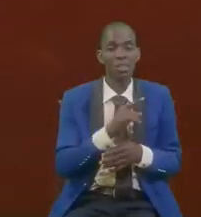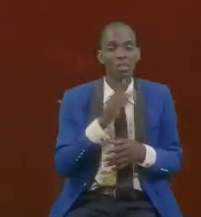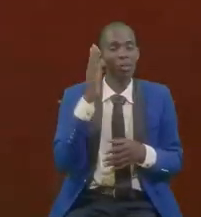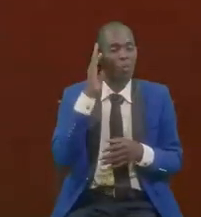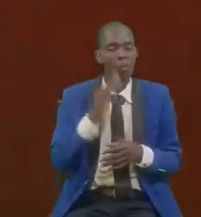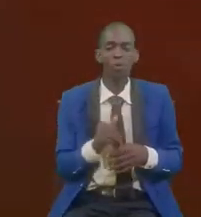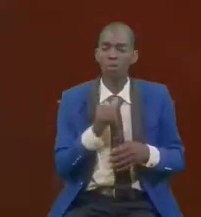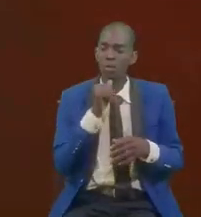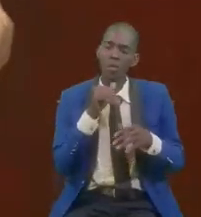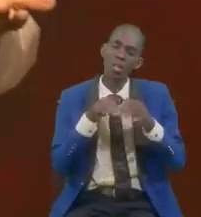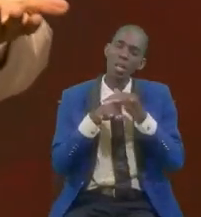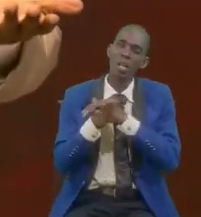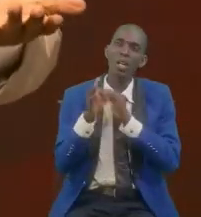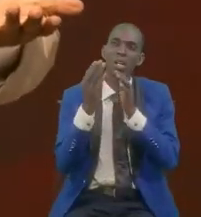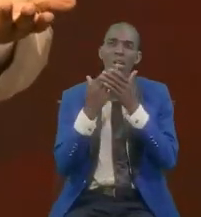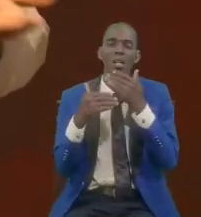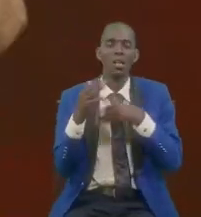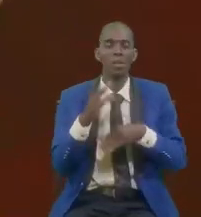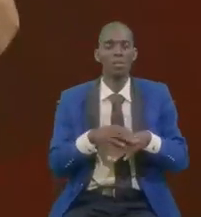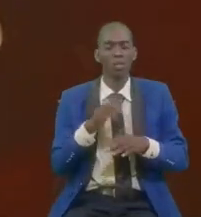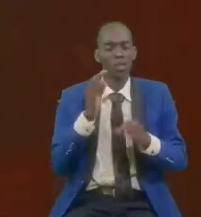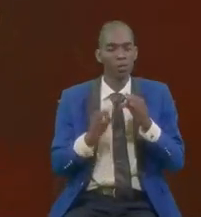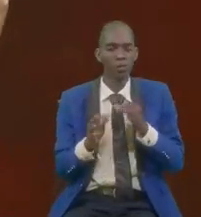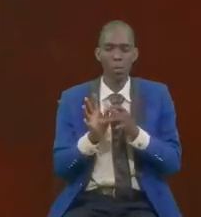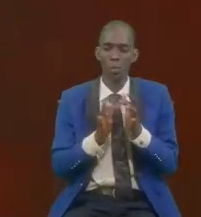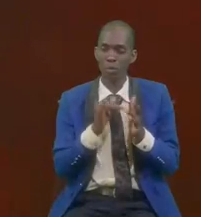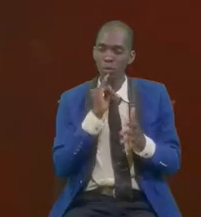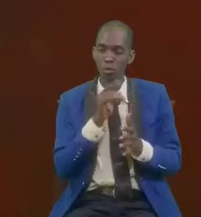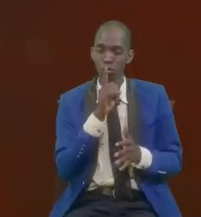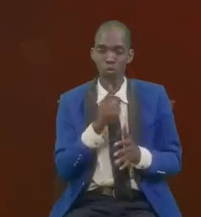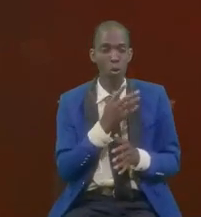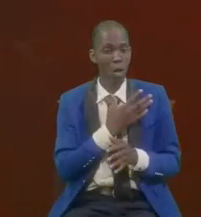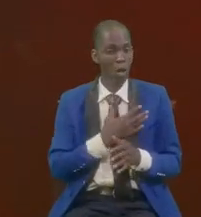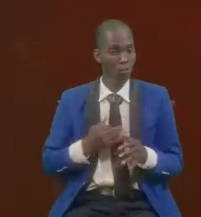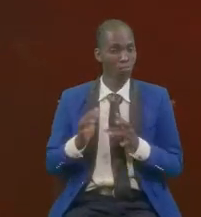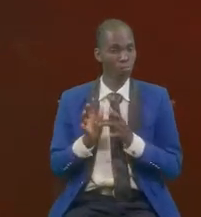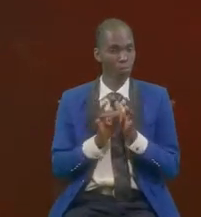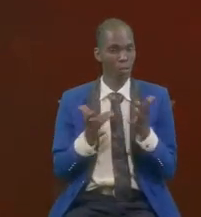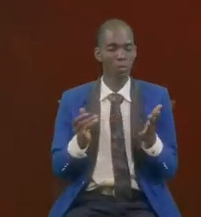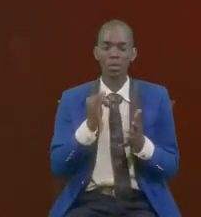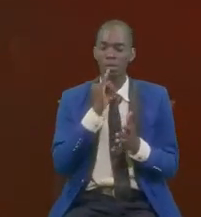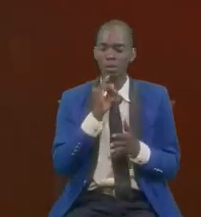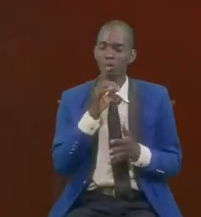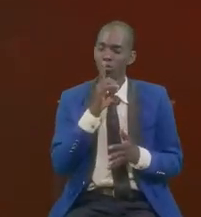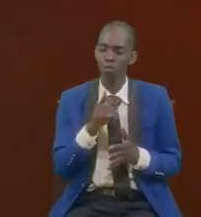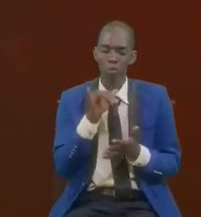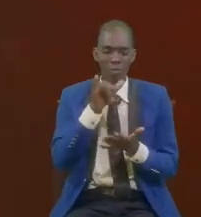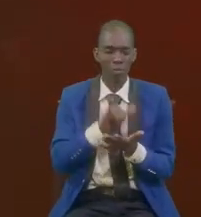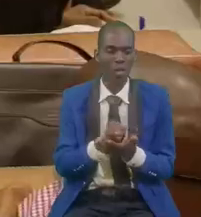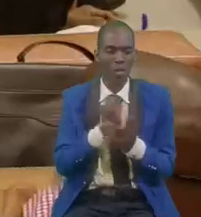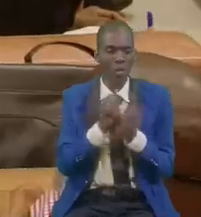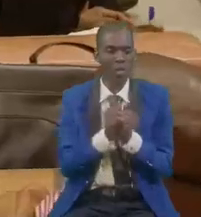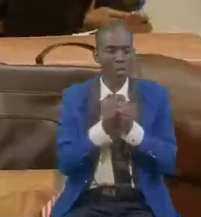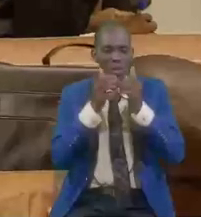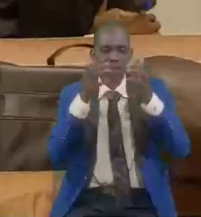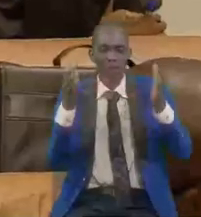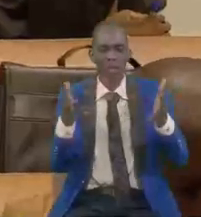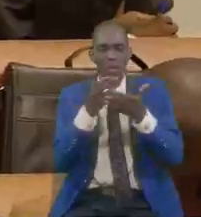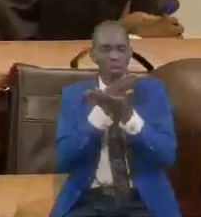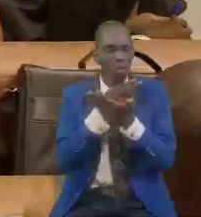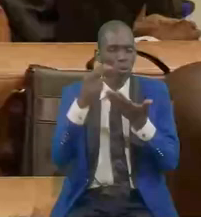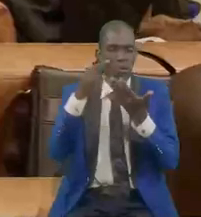ils n'iront pas au ciel si la Bible est vraie. La Bible est vraie. Que sans la sanctification,